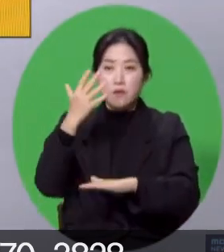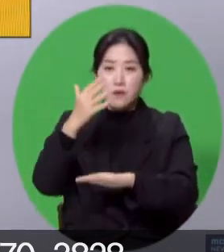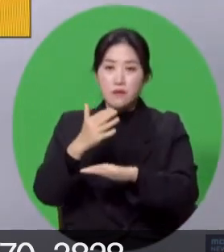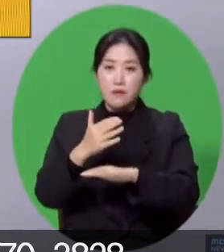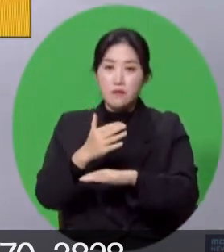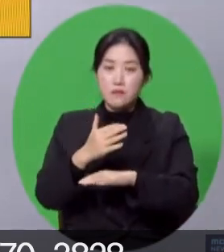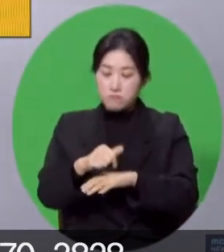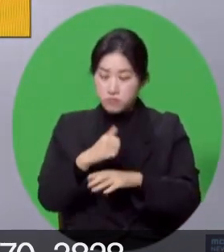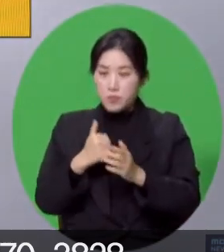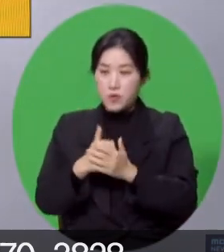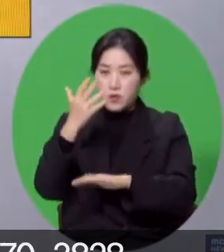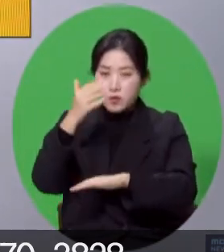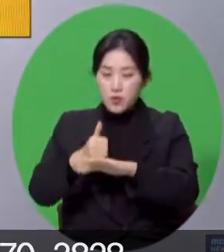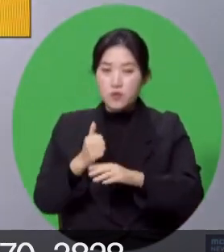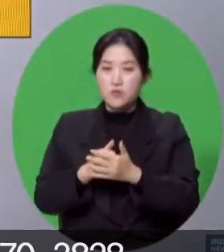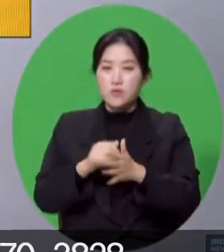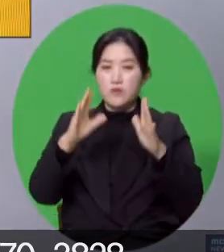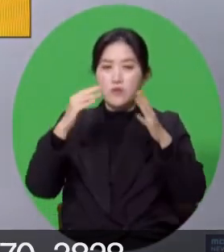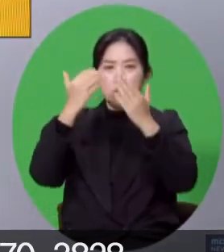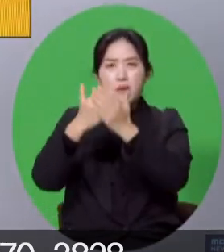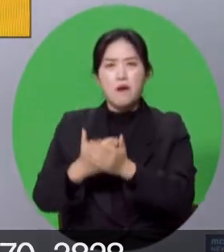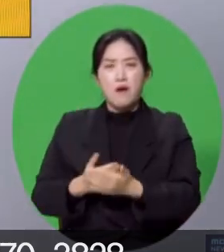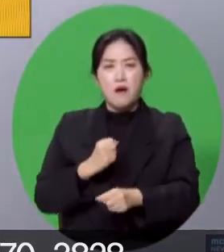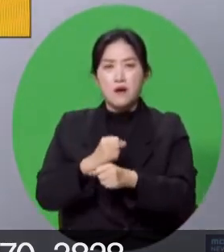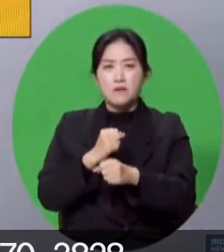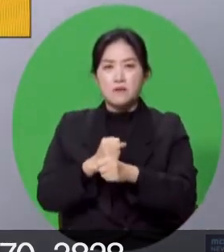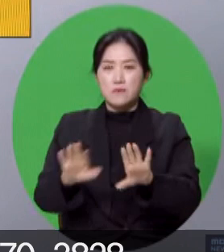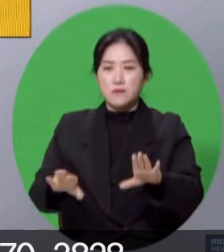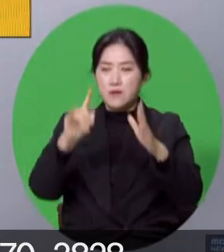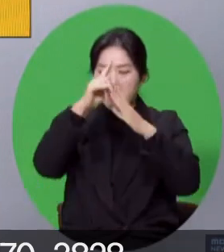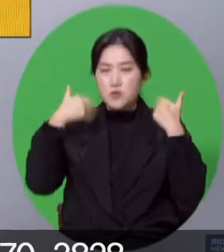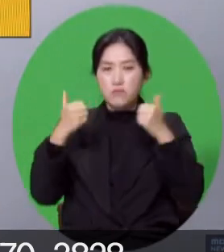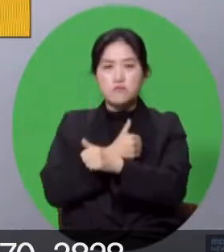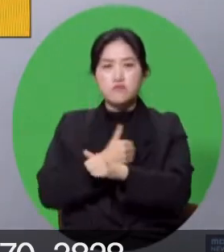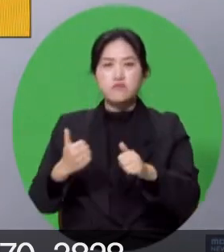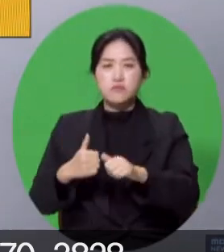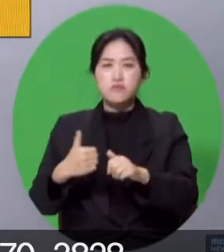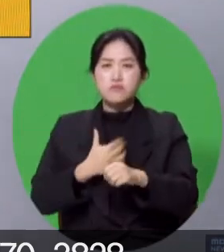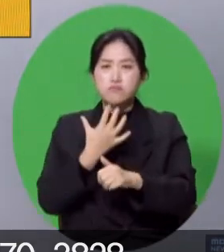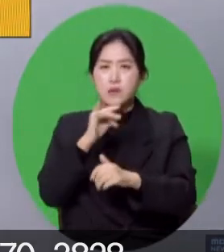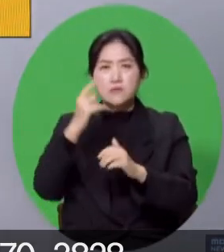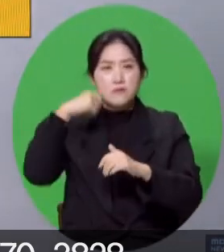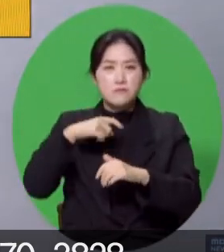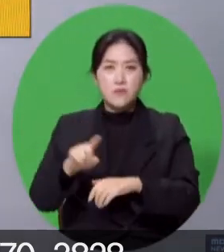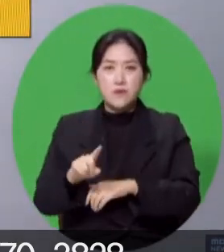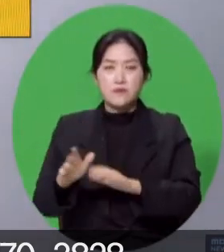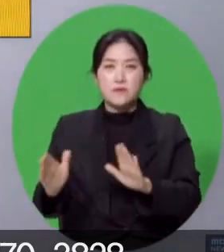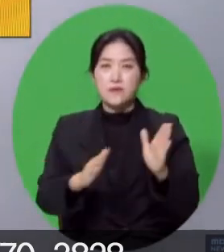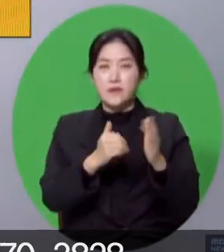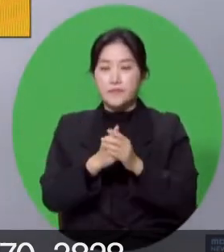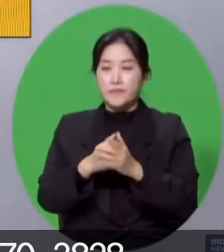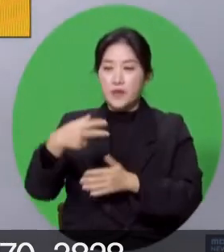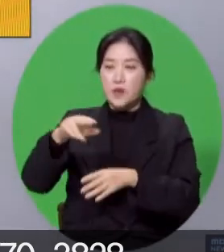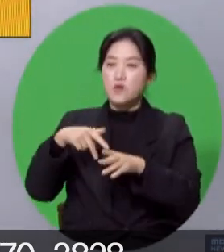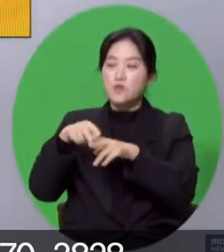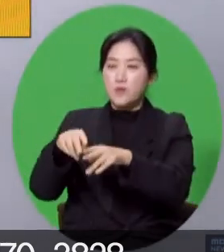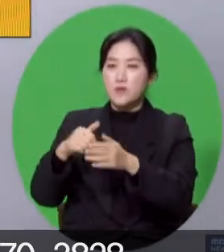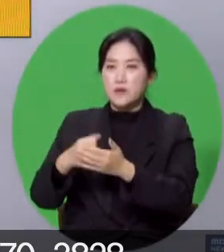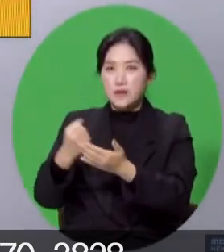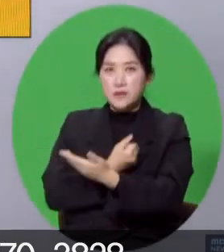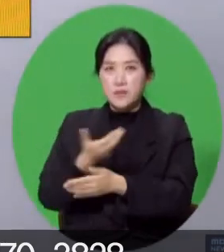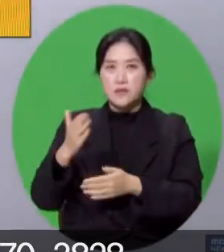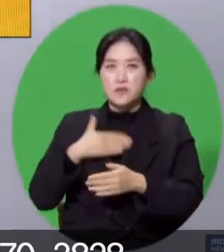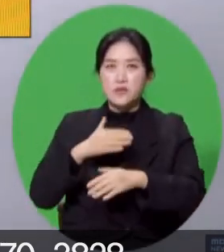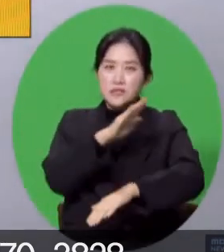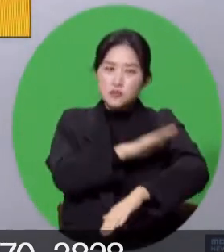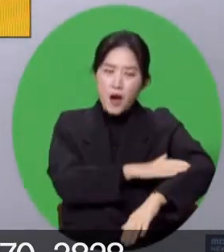정권교체의 정당성만 부여하는 거 아니냐 저는 그렇게 생각합니다. 일단 우리 신부부님 아쉽겠지만 저는 좌파